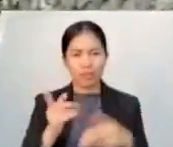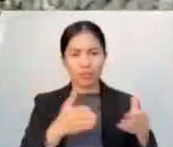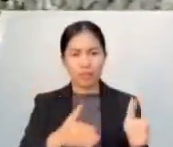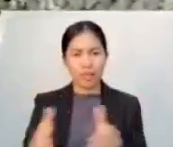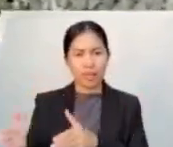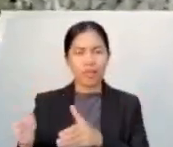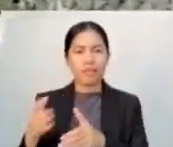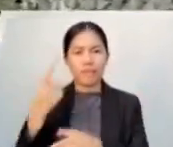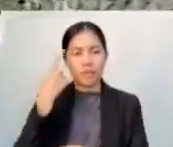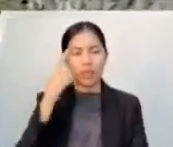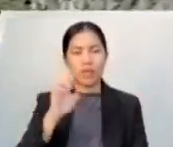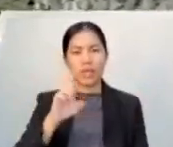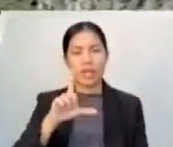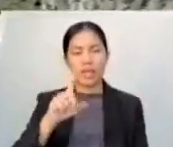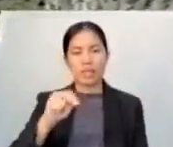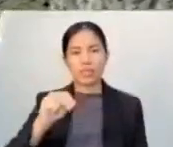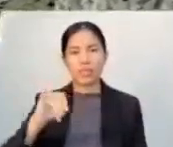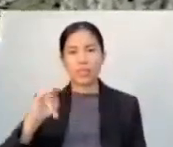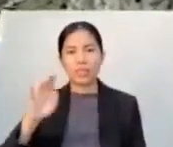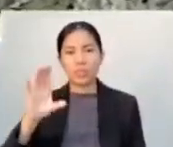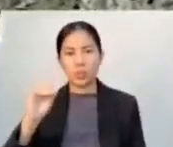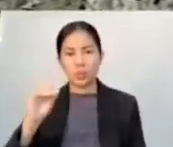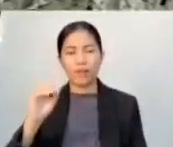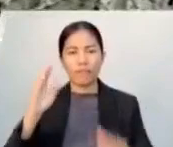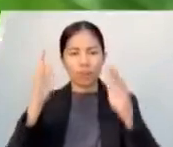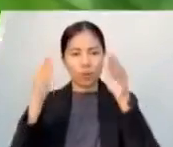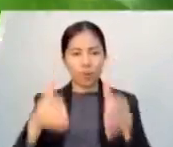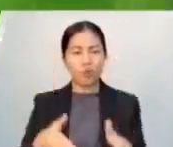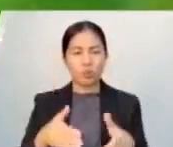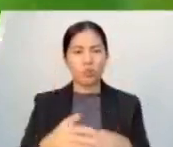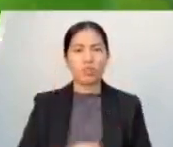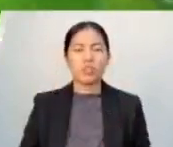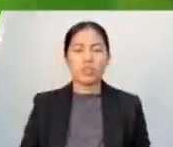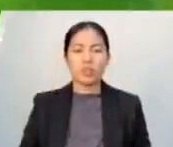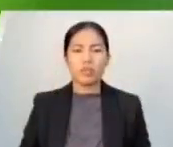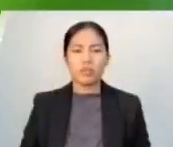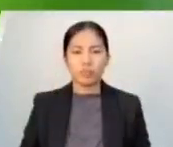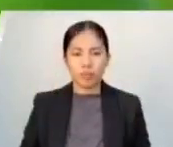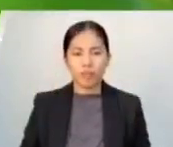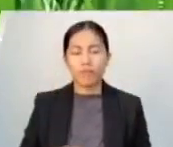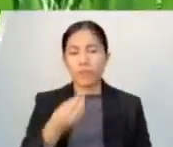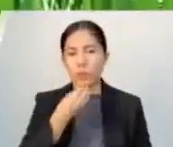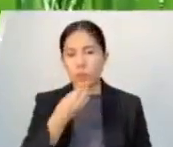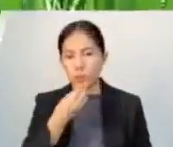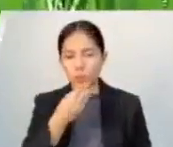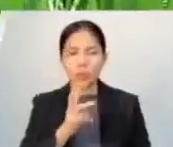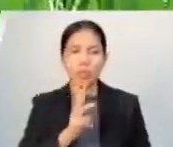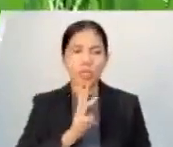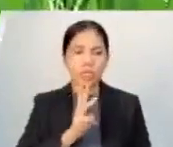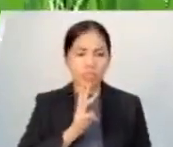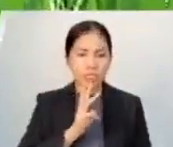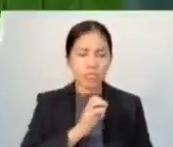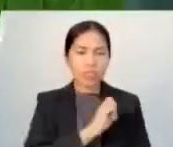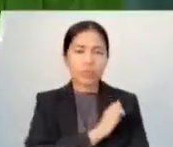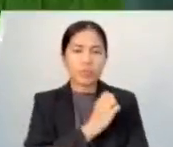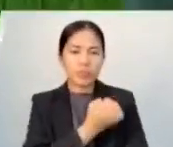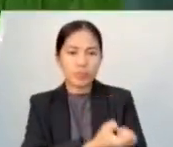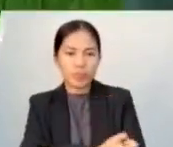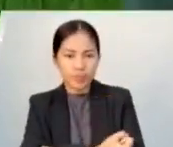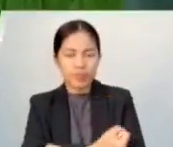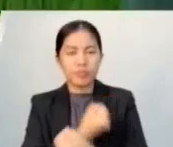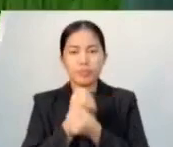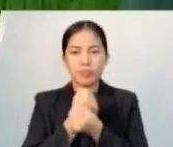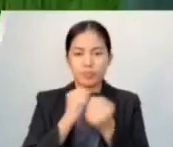2024. Tututukan ng task force ang food, water at energy security, pati ang epekto ng El Nino sa health at public